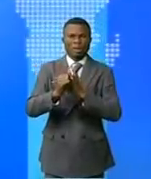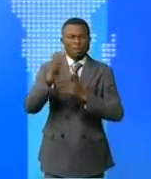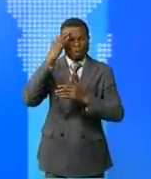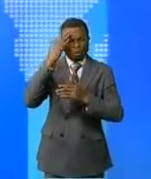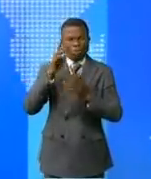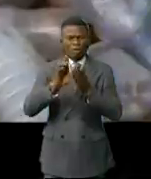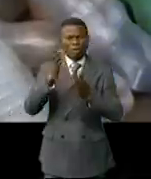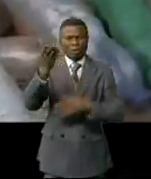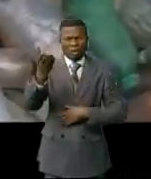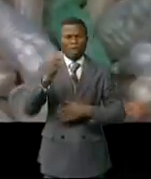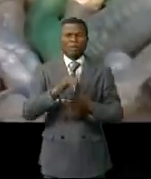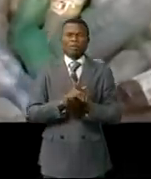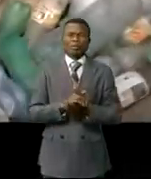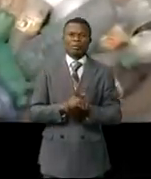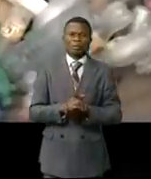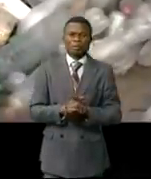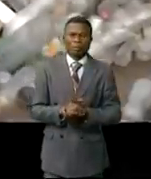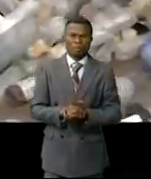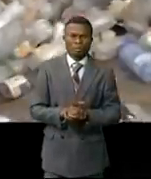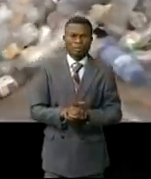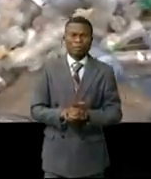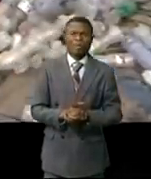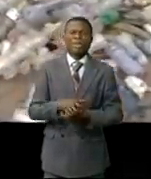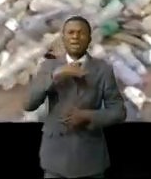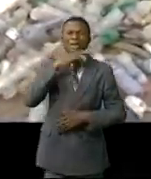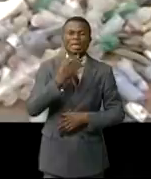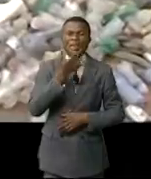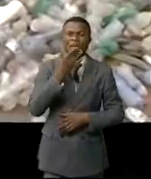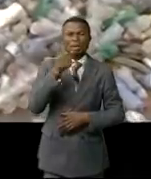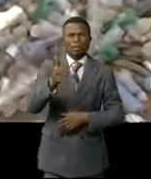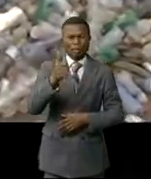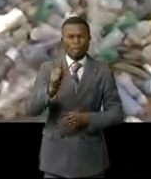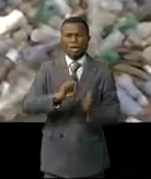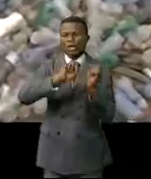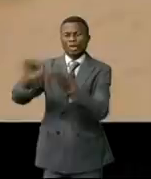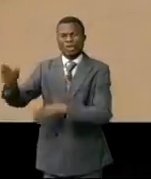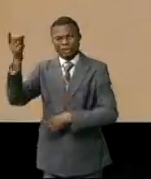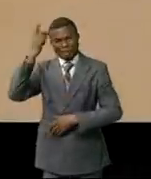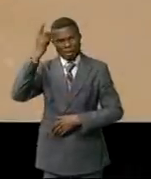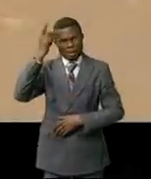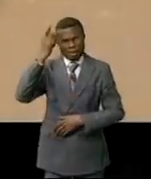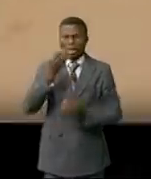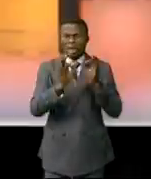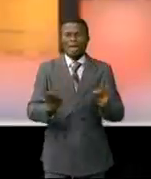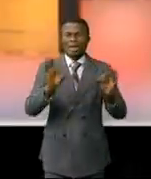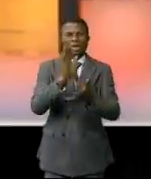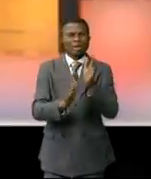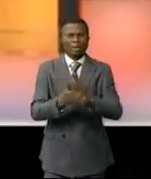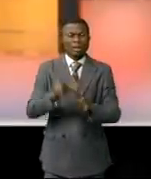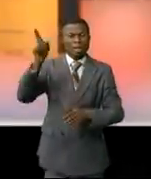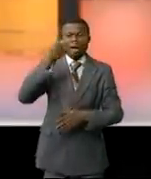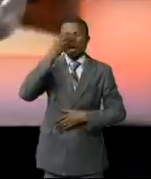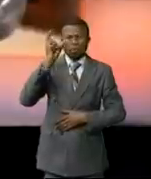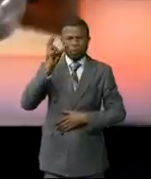Nick. Si les déchets plastiques sont bons pour la poubelle à Kinshasa sans utilité, par contre à Bukavu,